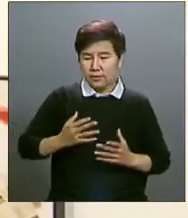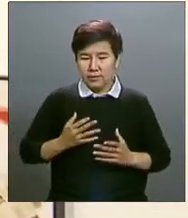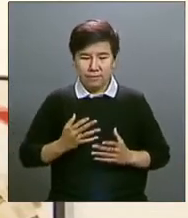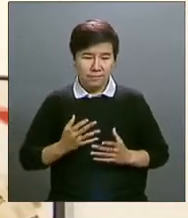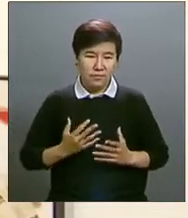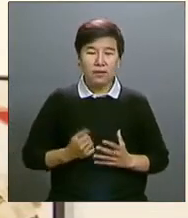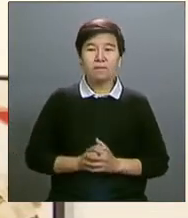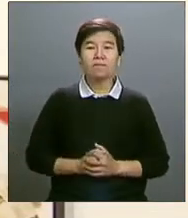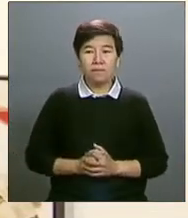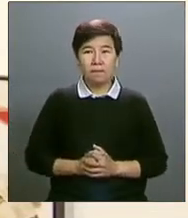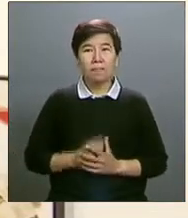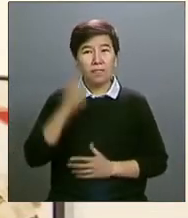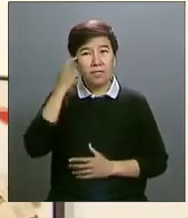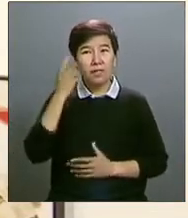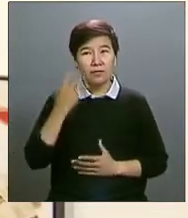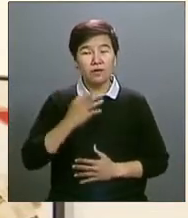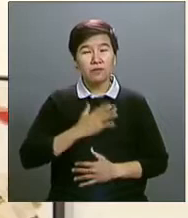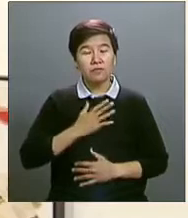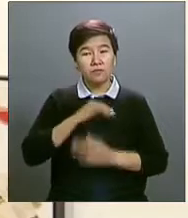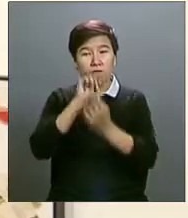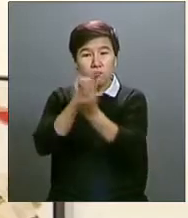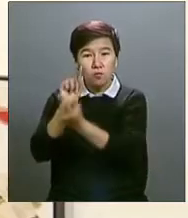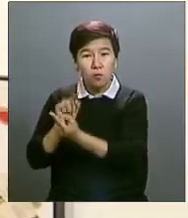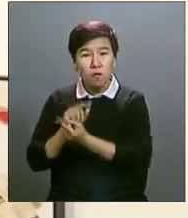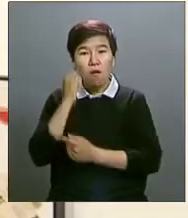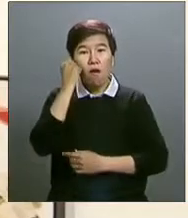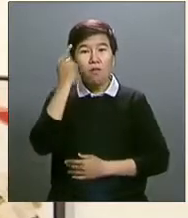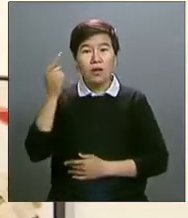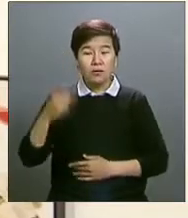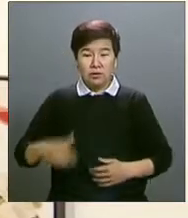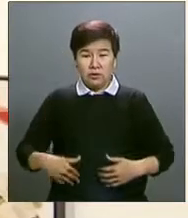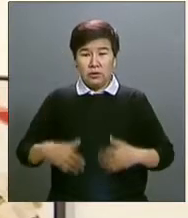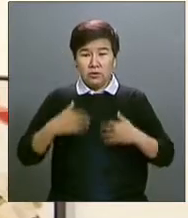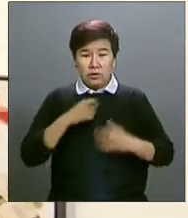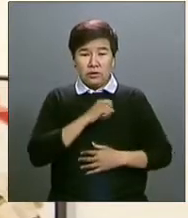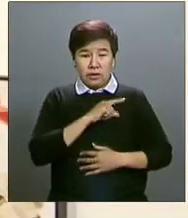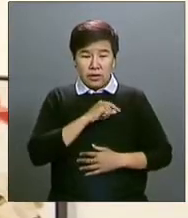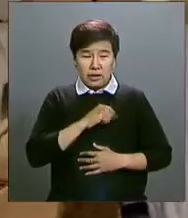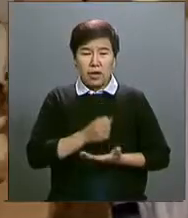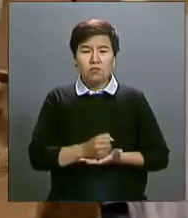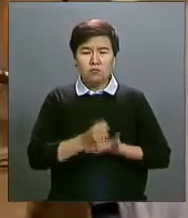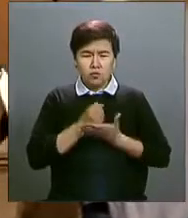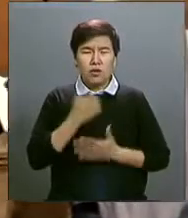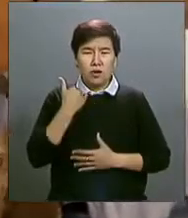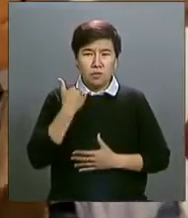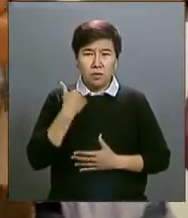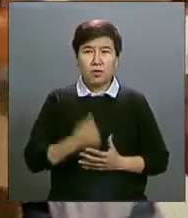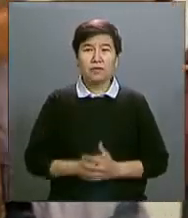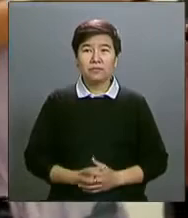แต่ด้านหนึ่งที่เราได้เข้าใจก็คือว่าเขาก็ยังใช้ศาสนาในการที่จะอบอุ้มตัวตนของเขาอยู